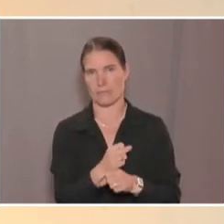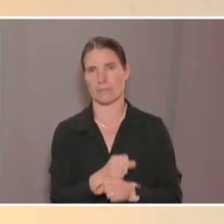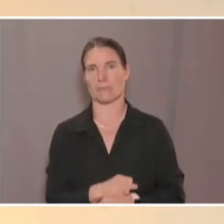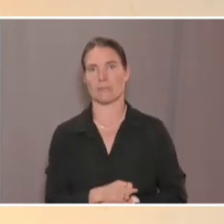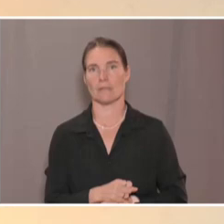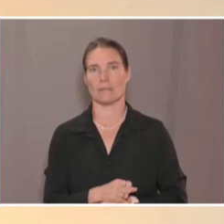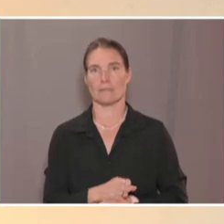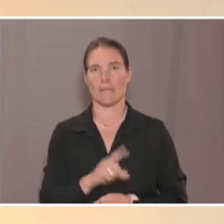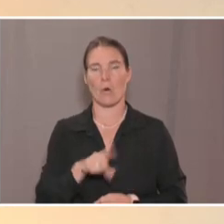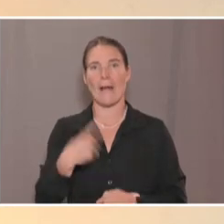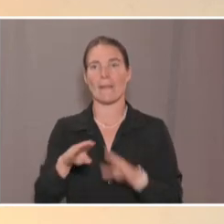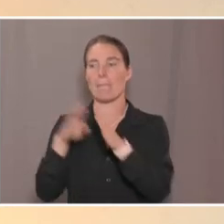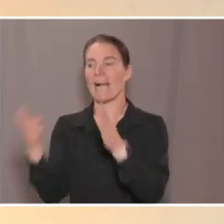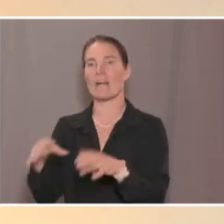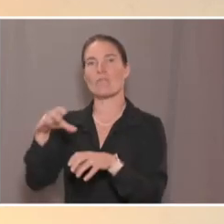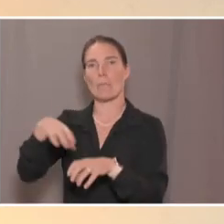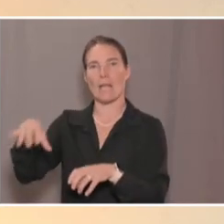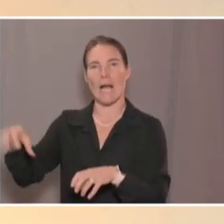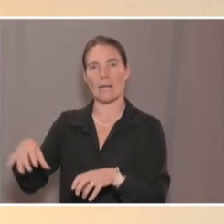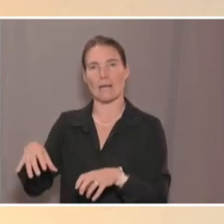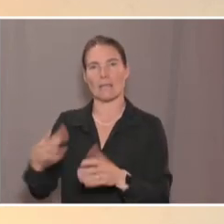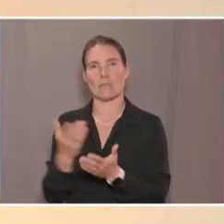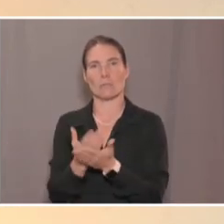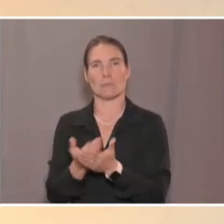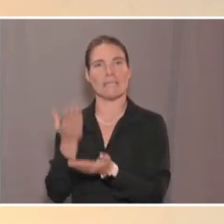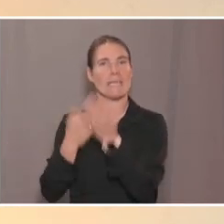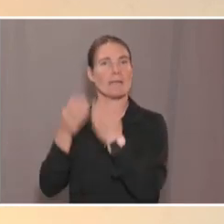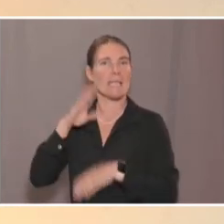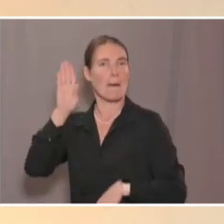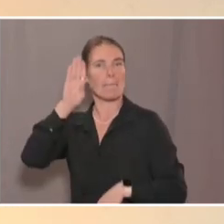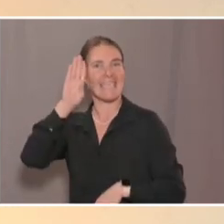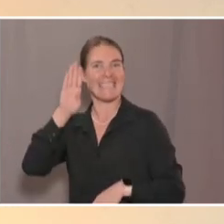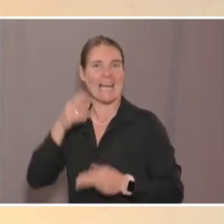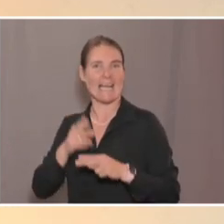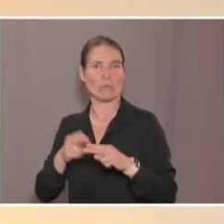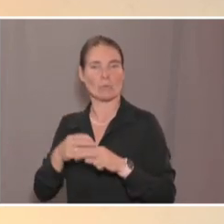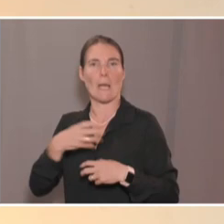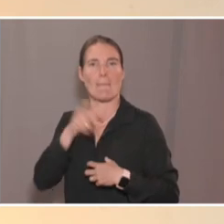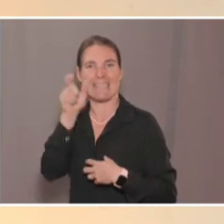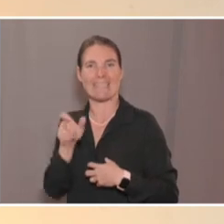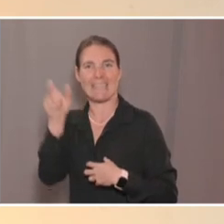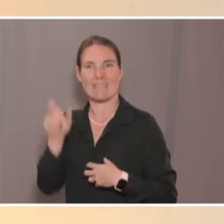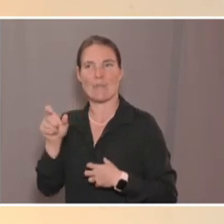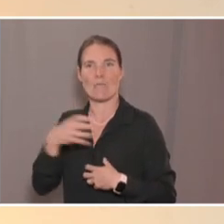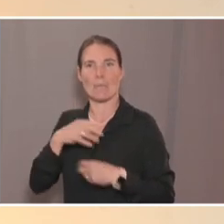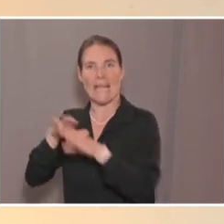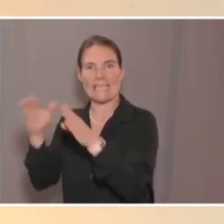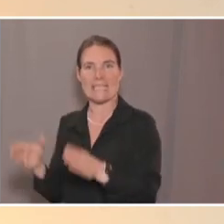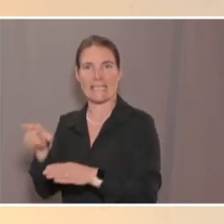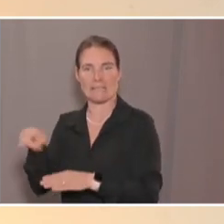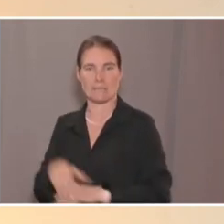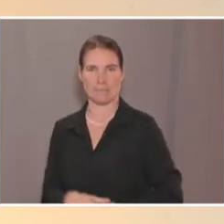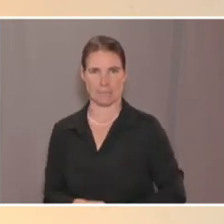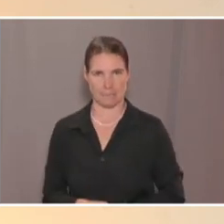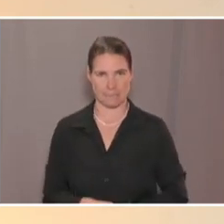auch in anderen Baracken des Lagers untergebrachte ehemalige Marineangehörige und Patienten des Lazaretts Möwig. Es gab